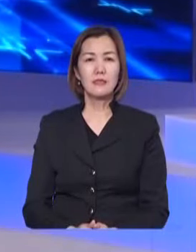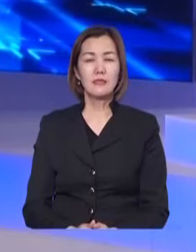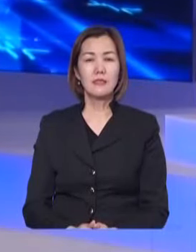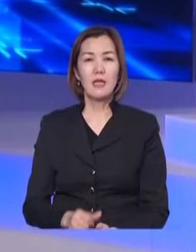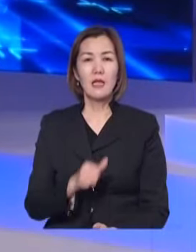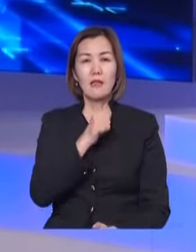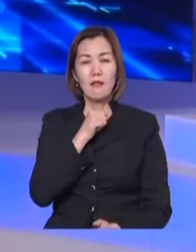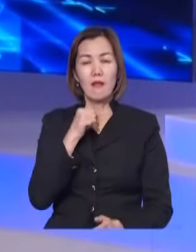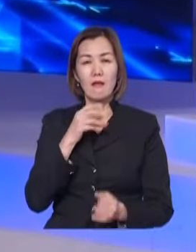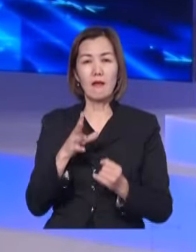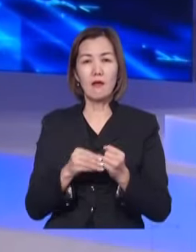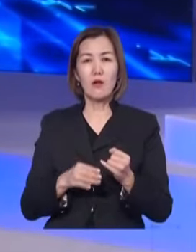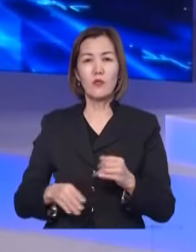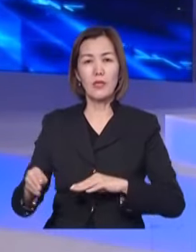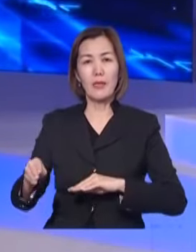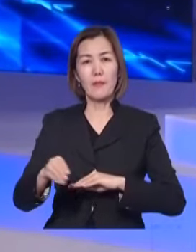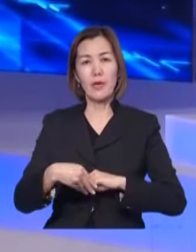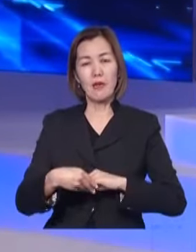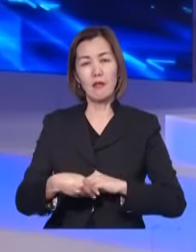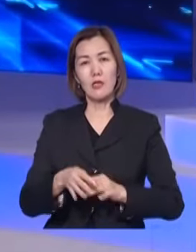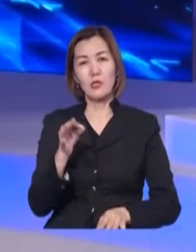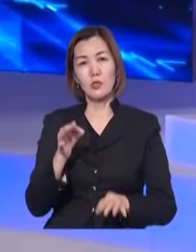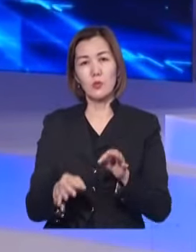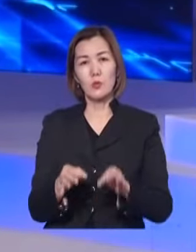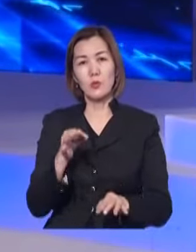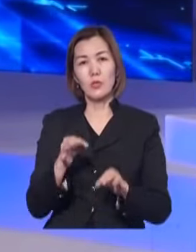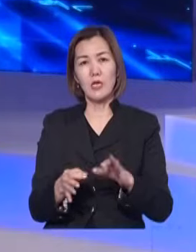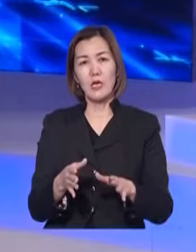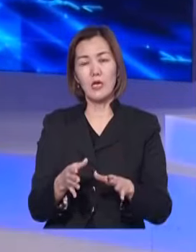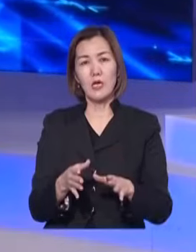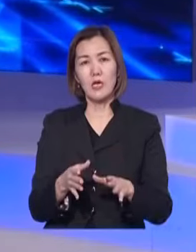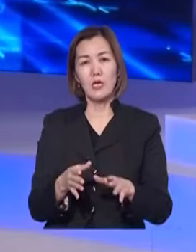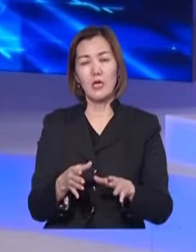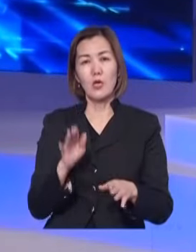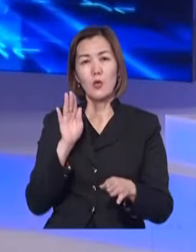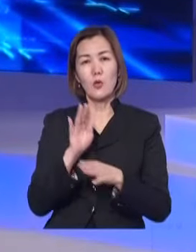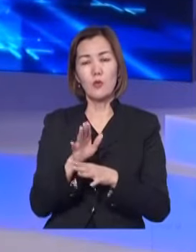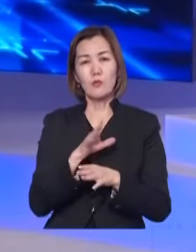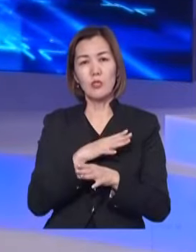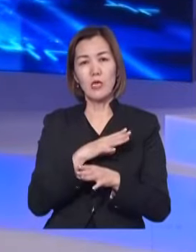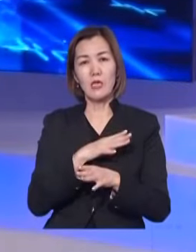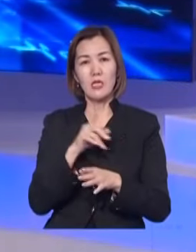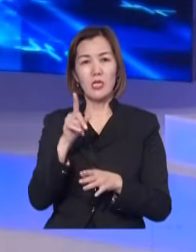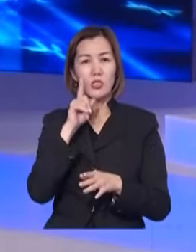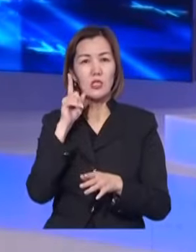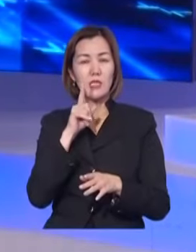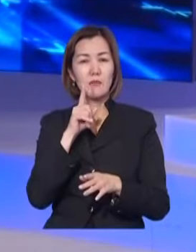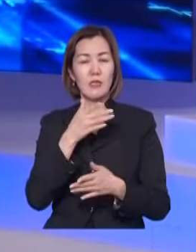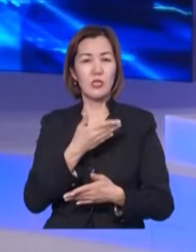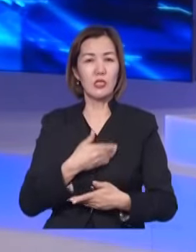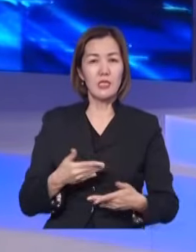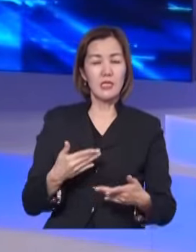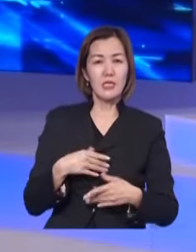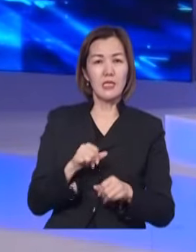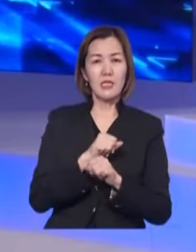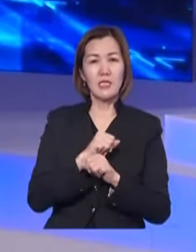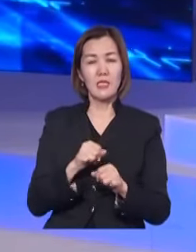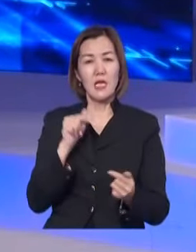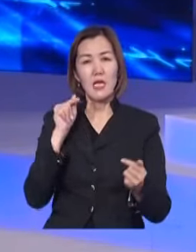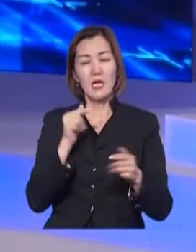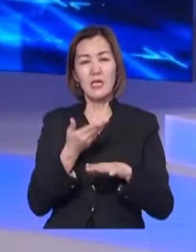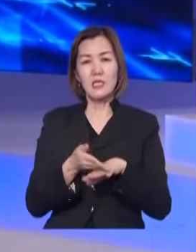Талғар ауданында пара алған судья мен сот приставына қатысты сот үкім шығарды. Олар жас баланың жыныстық тиіспеушілігіне қарсы